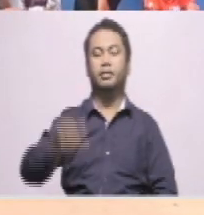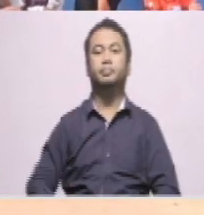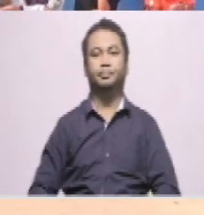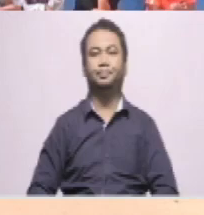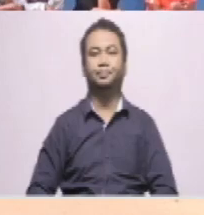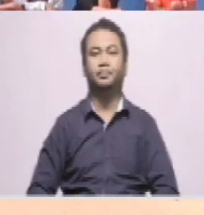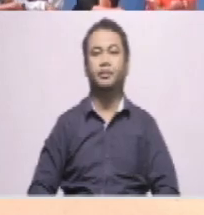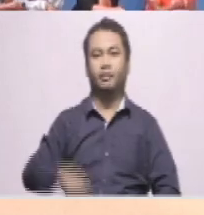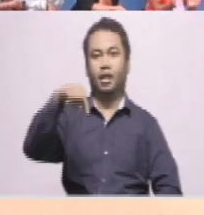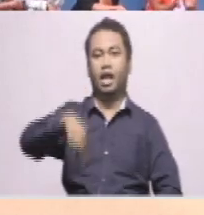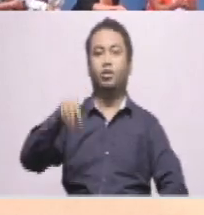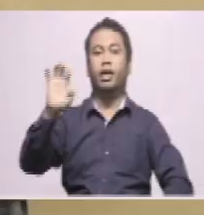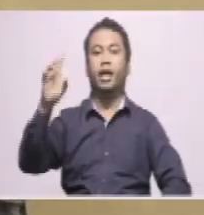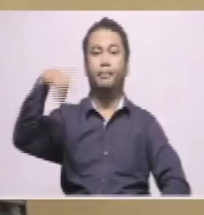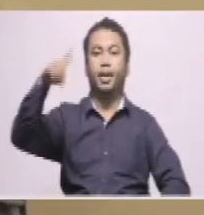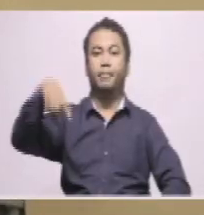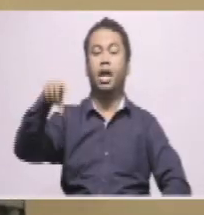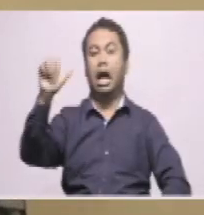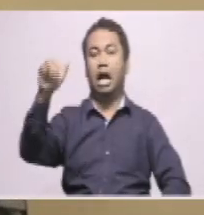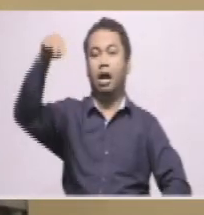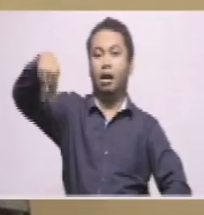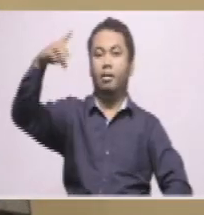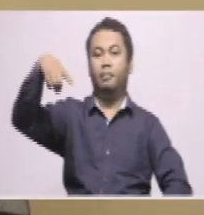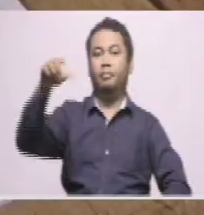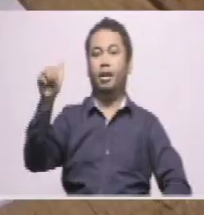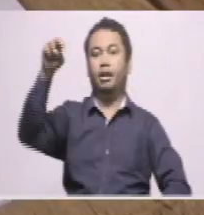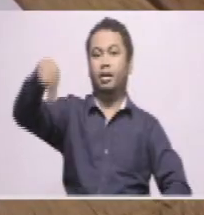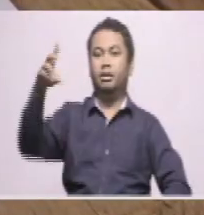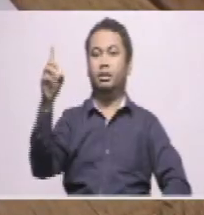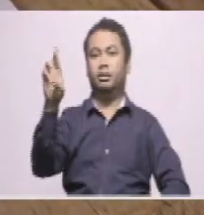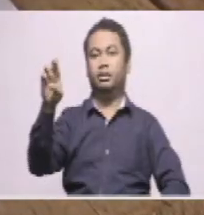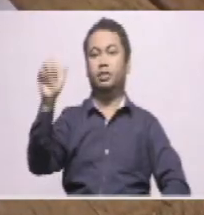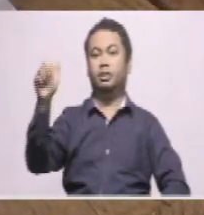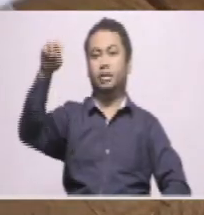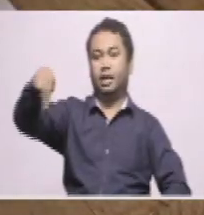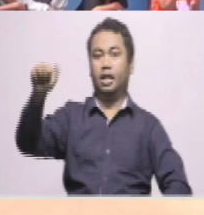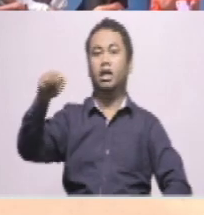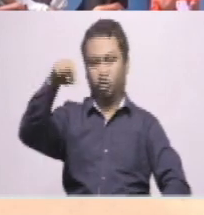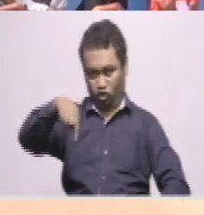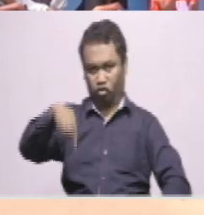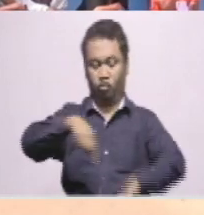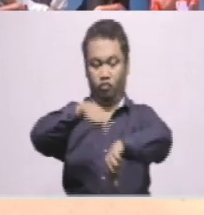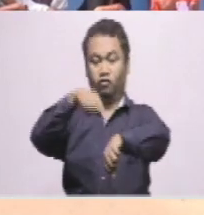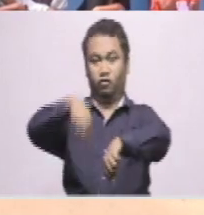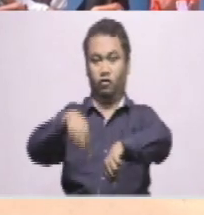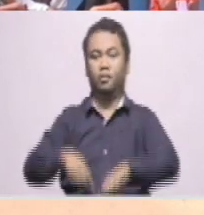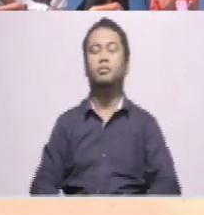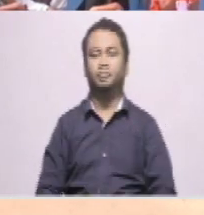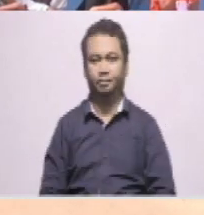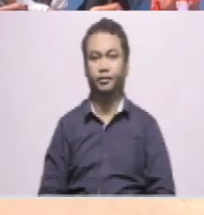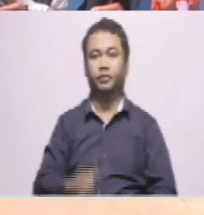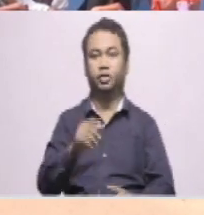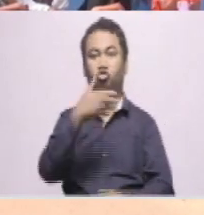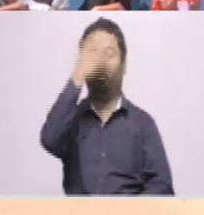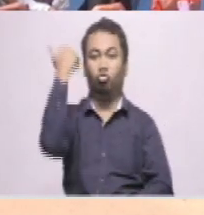EPP ampandrana Tsinanana misy nay amin'izao 50 raha atoandro izao ity EPP ity izay misy biraom-pifidianana misy enina. Raha ny mpifidy voasoratra